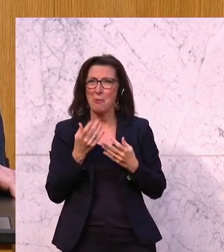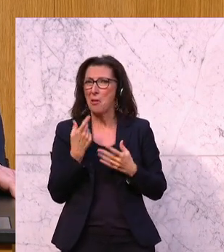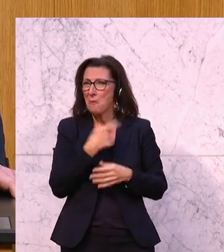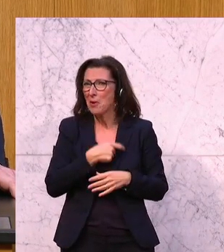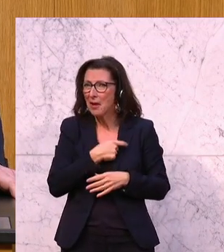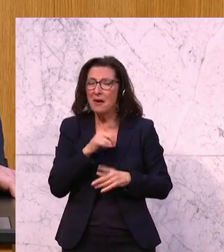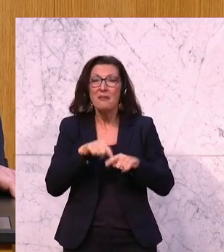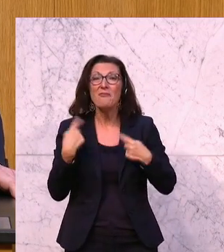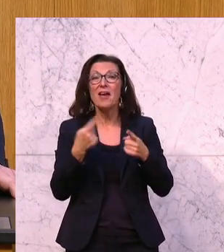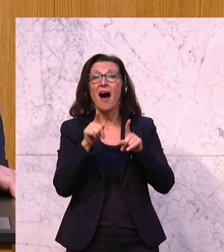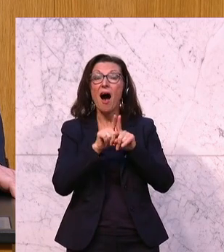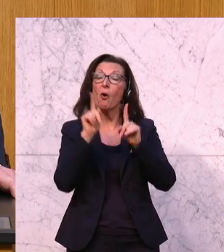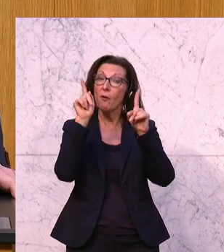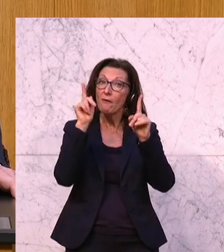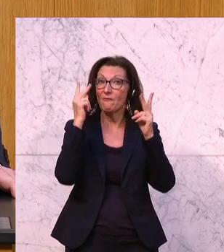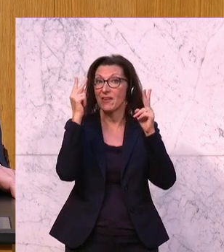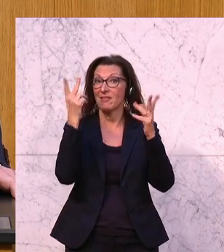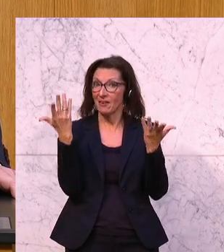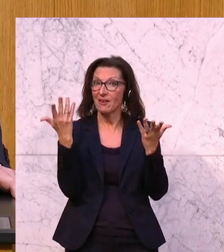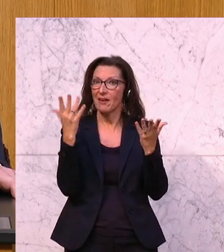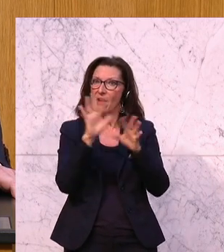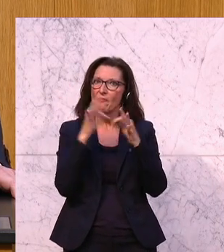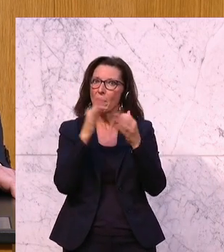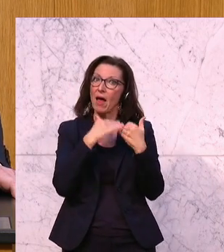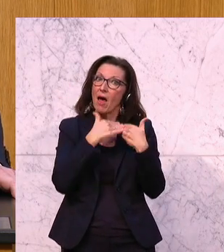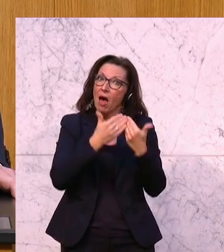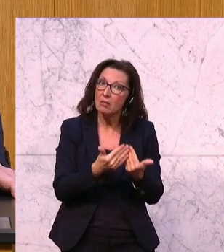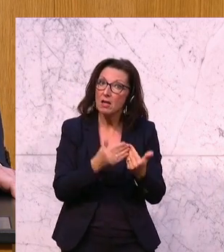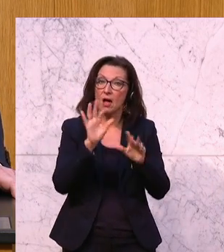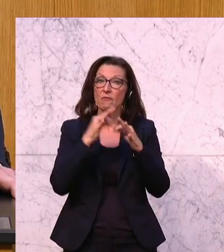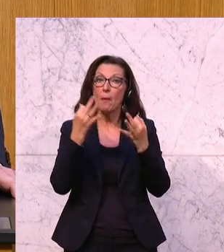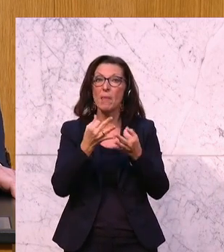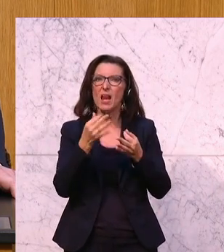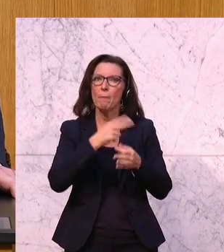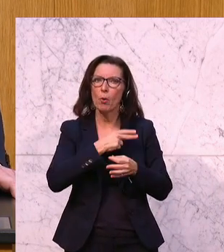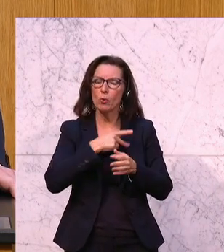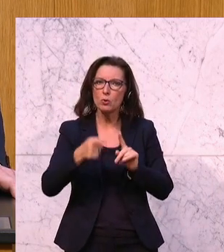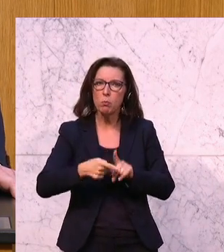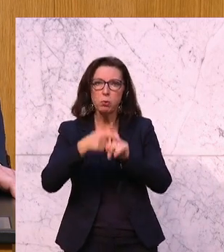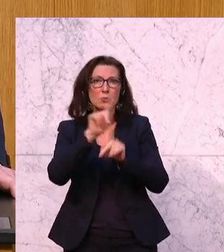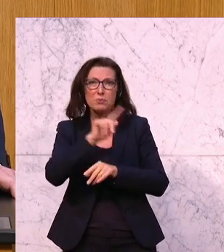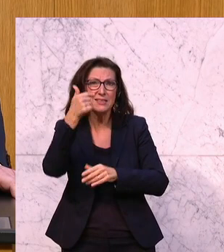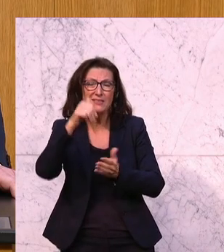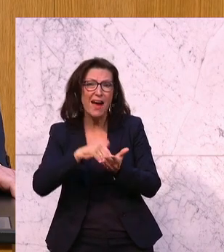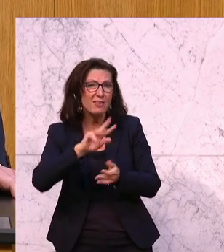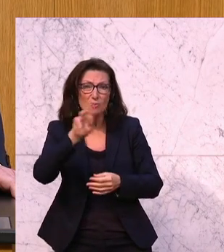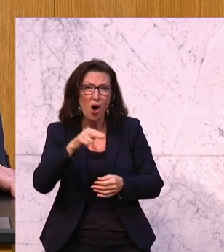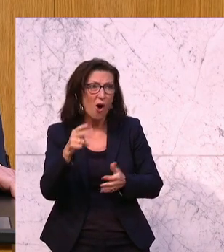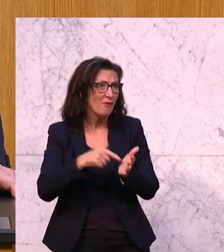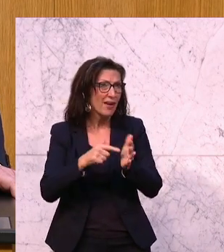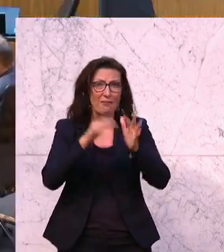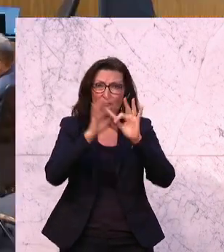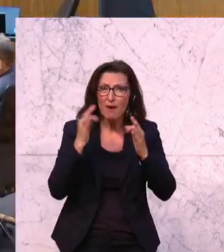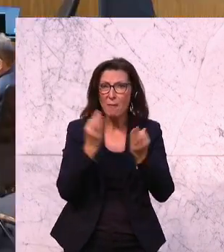allem die Familien auch entlastet mit dem Familienbonus Plus mit einem Betrag von bis zu 2.000 Euro, weil es die Familien sind, weil es die Eltern sind.